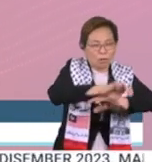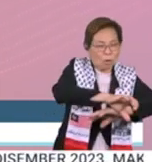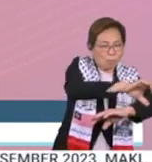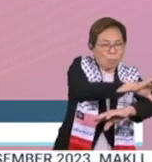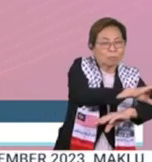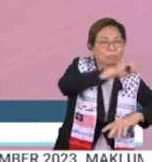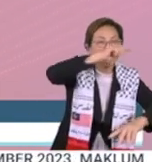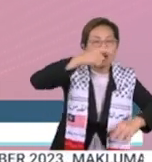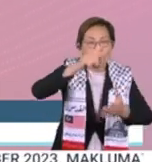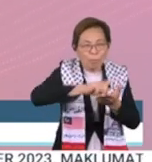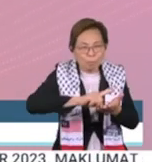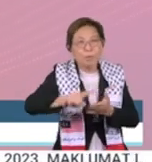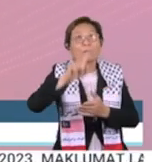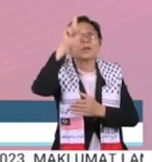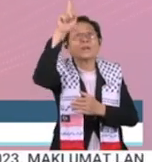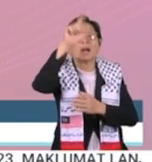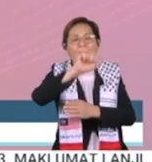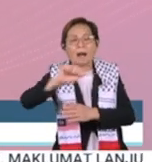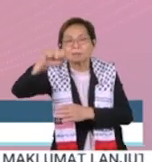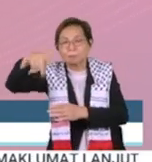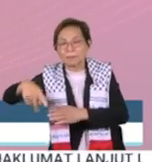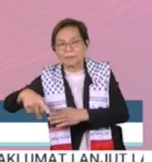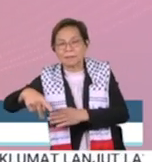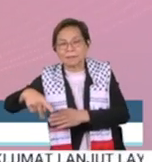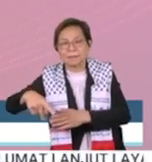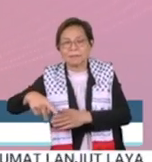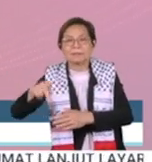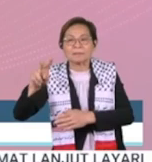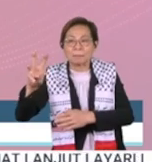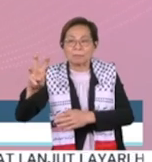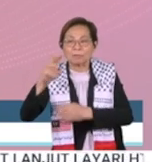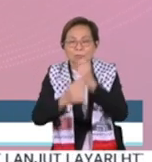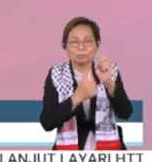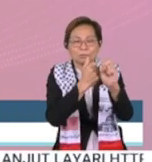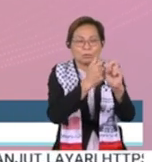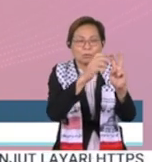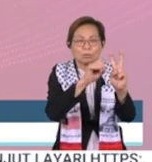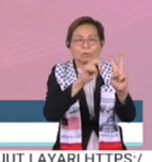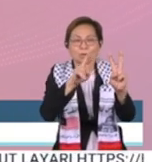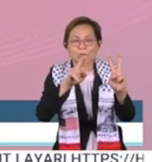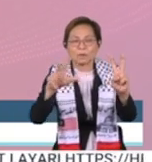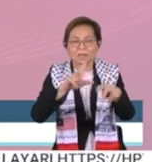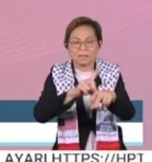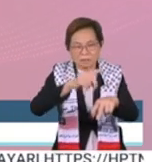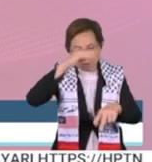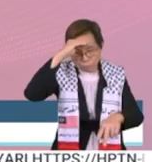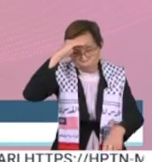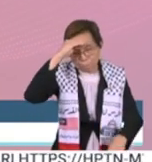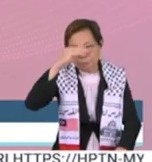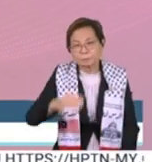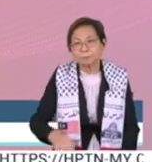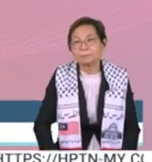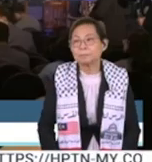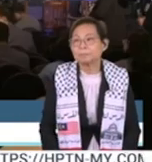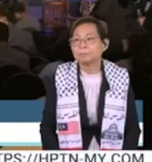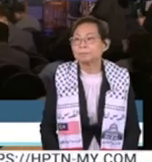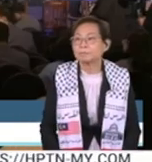Taipei semasa Minggu Iklim Asia Pasifik APCW 2023 di Persada Johor Bahru, Johor.